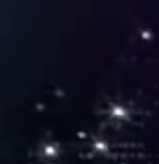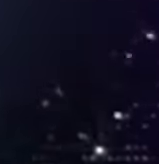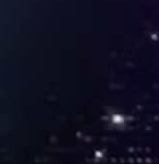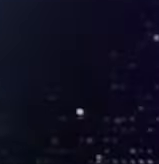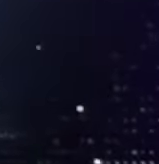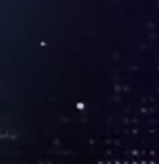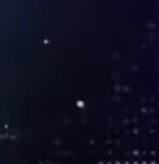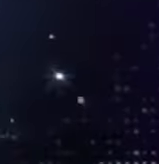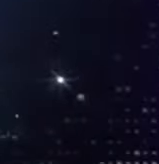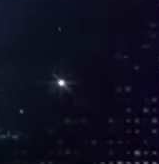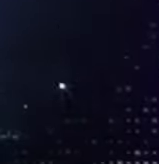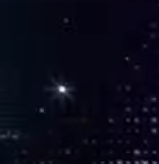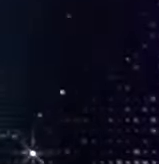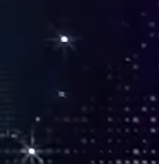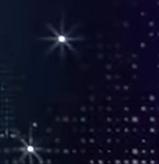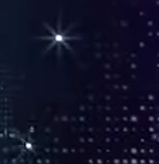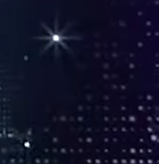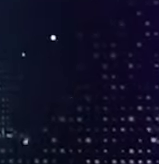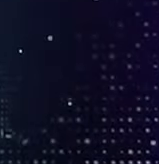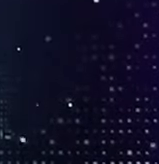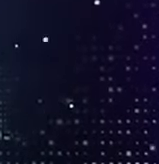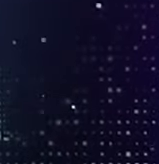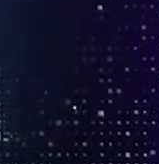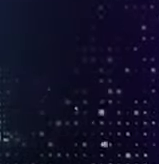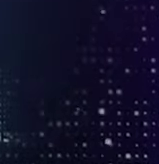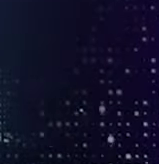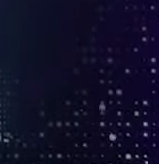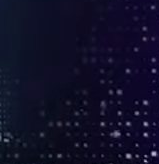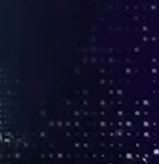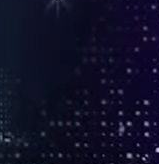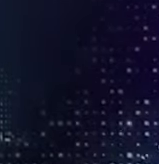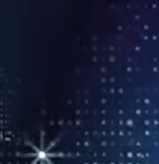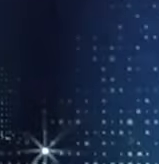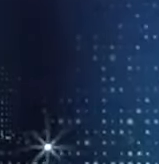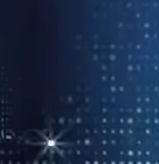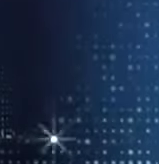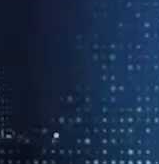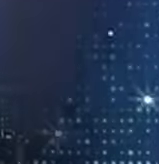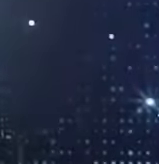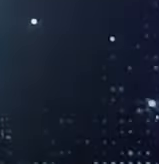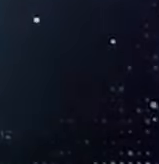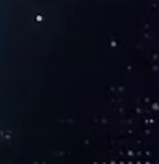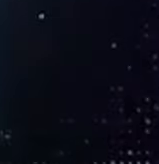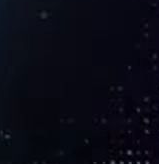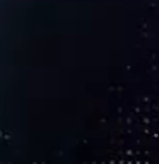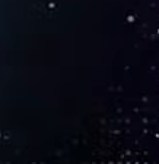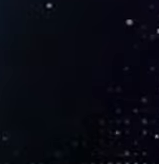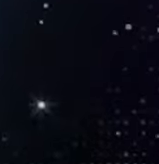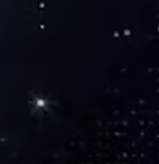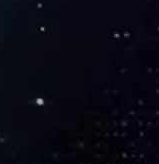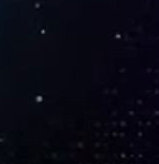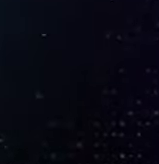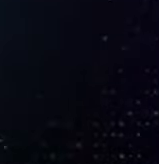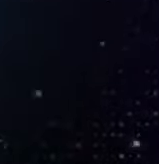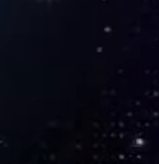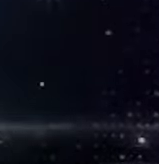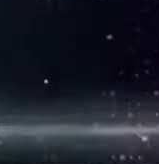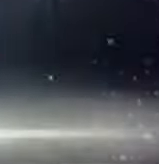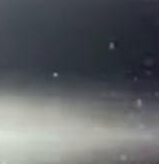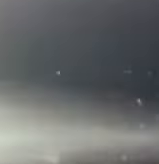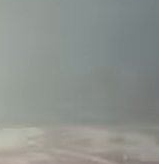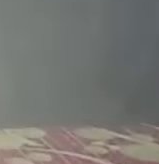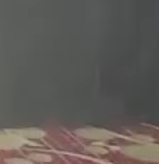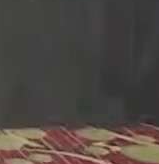Becoming Pinoy, Reggie Lee. Company, GMA Network Inc. Agency, GMA